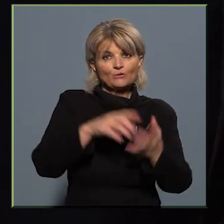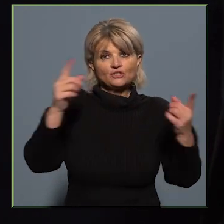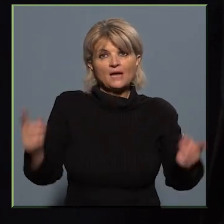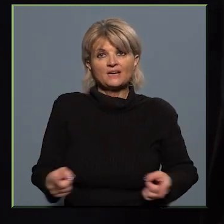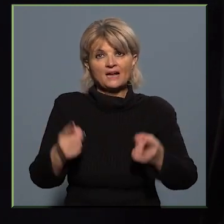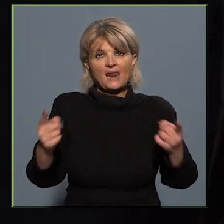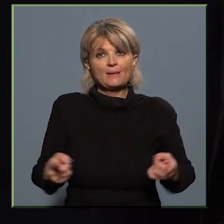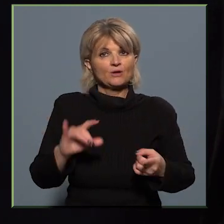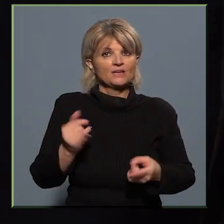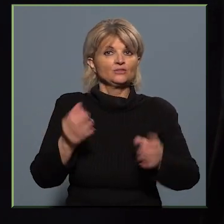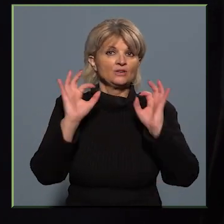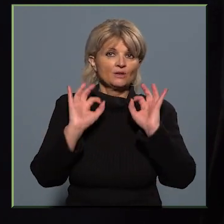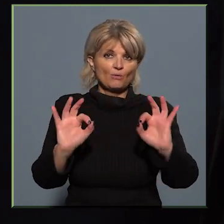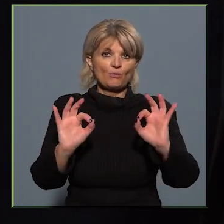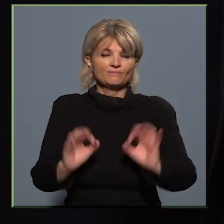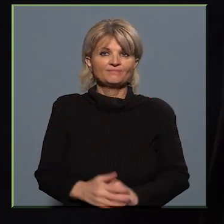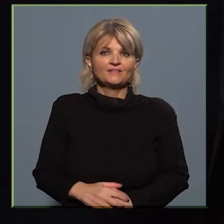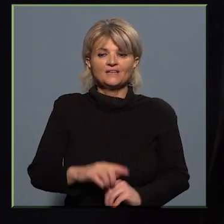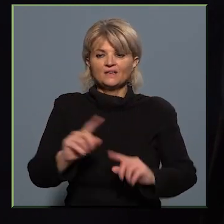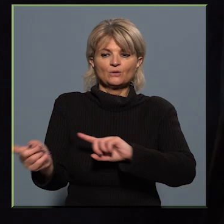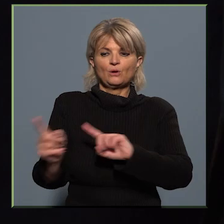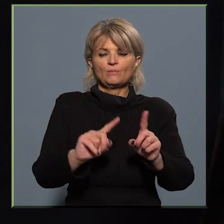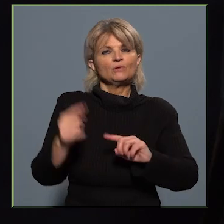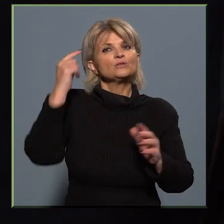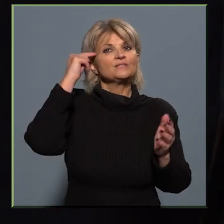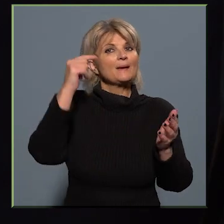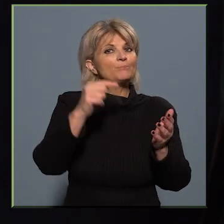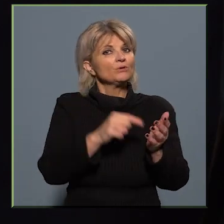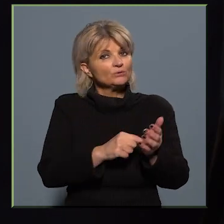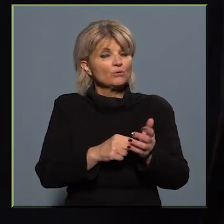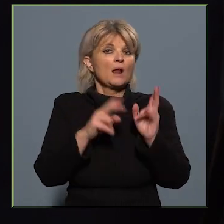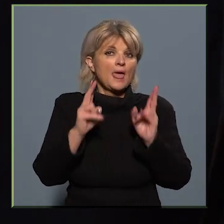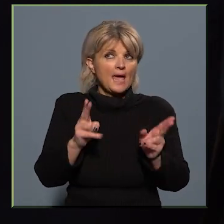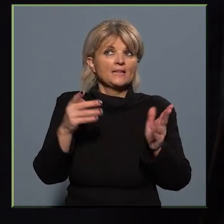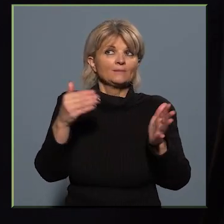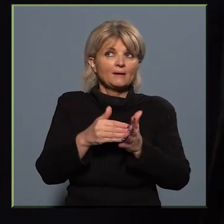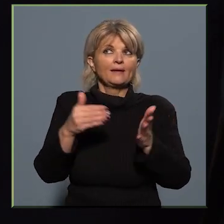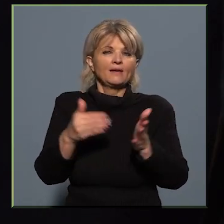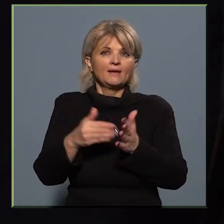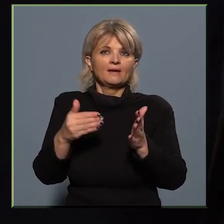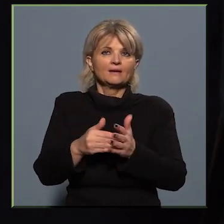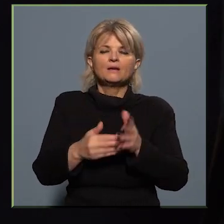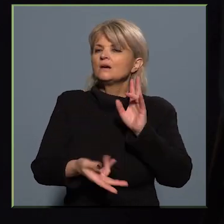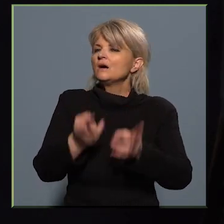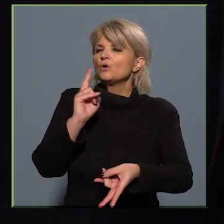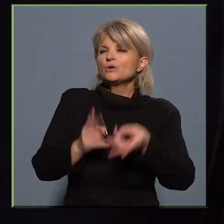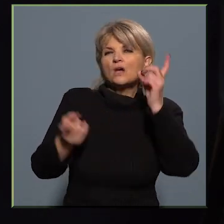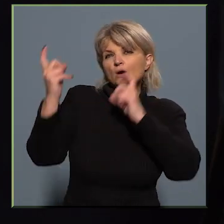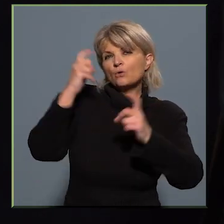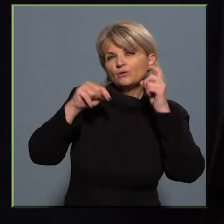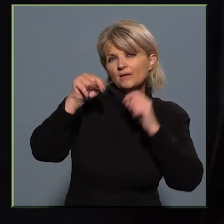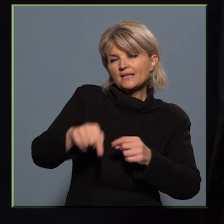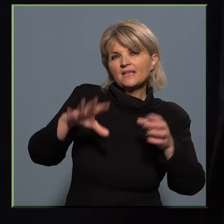is jót tehet, meg különböző szempontok jöhetnek még. Hogy gondolkodik erről, úgy